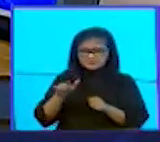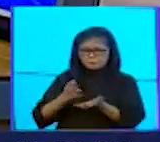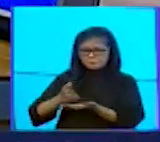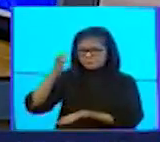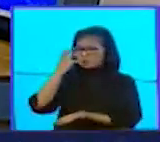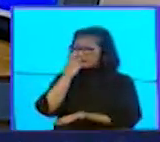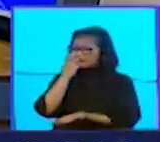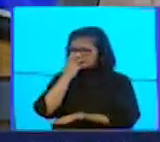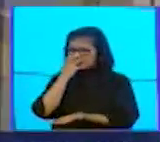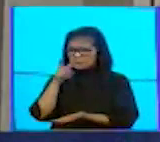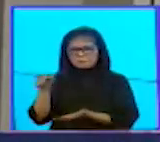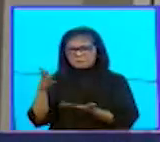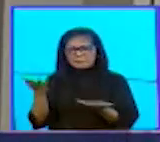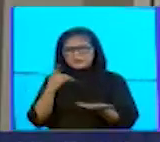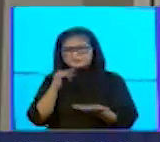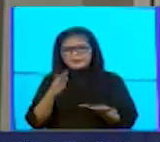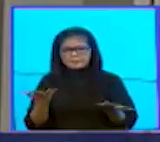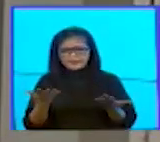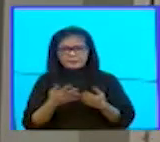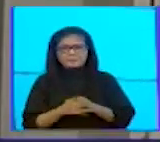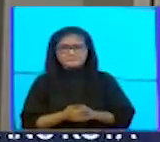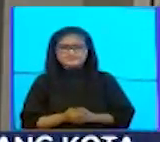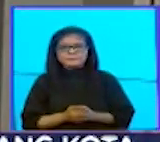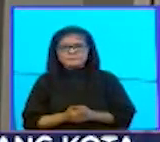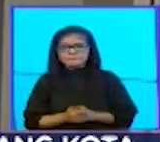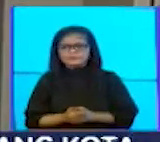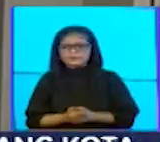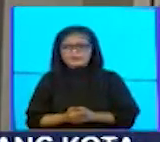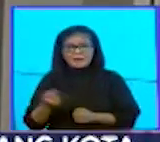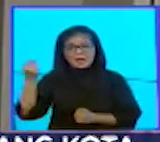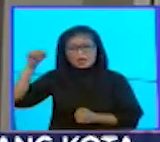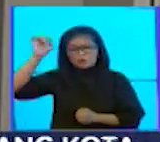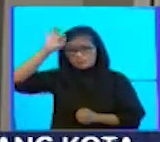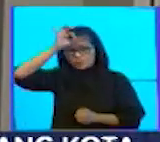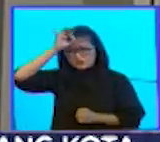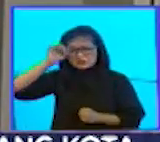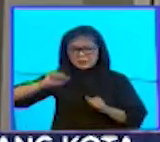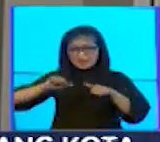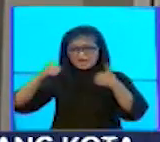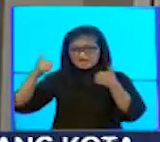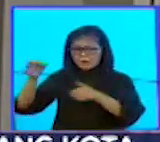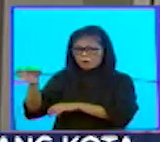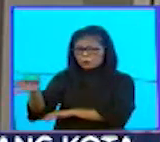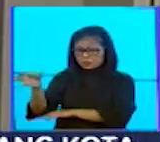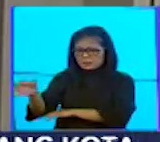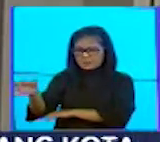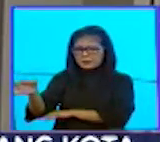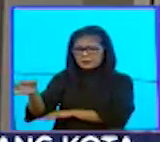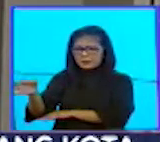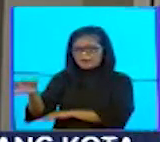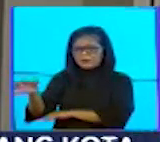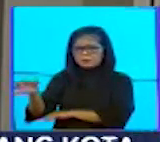Oh ya Ah kami Polres Metro Tangerang kota telah menjalankan tugas sehari-hari